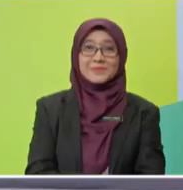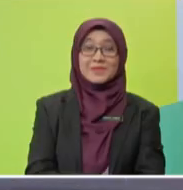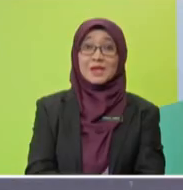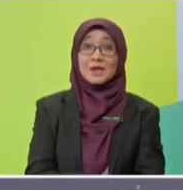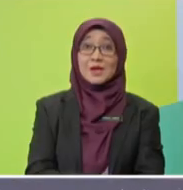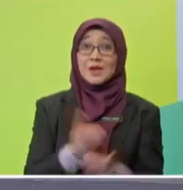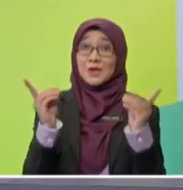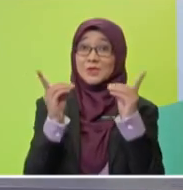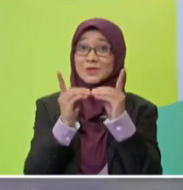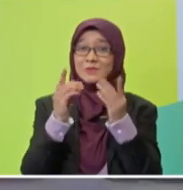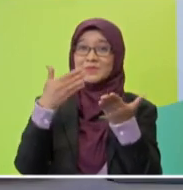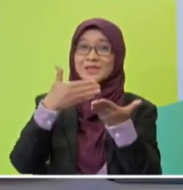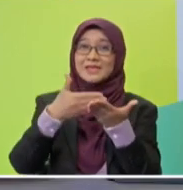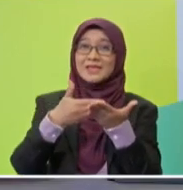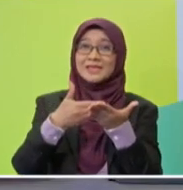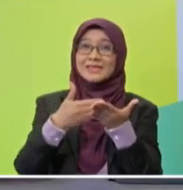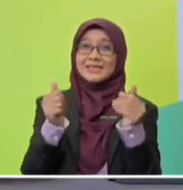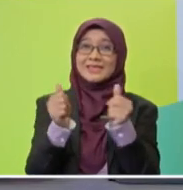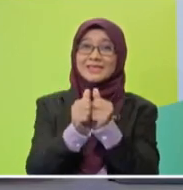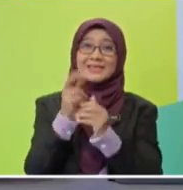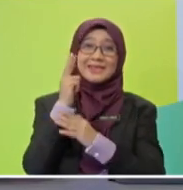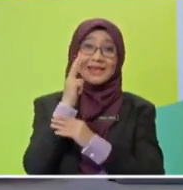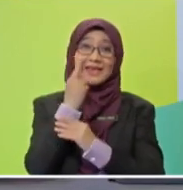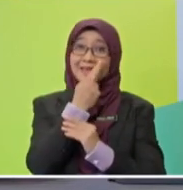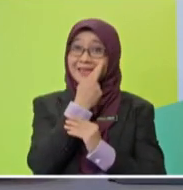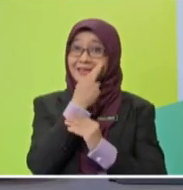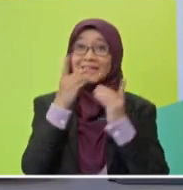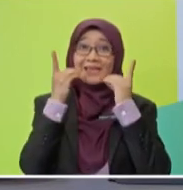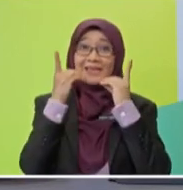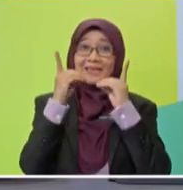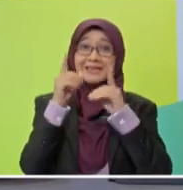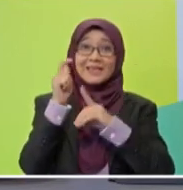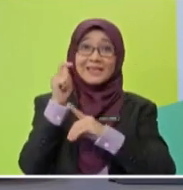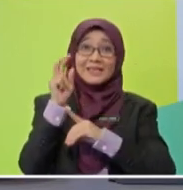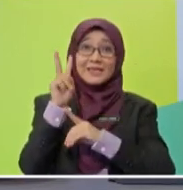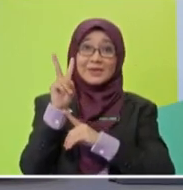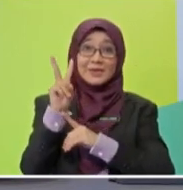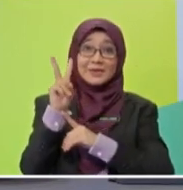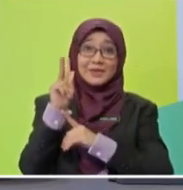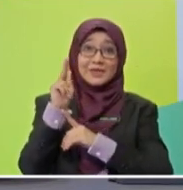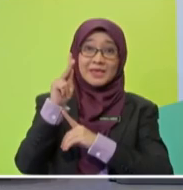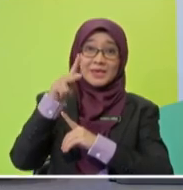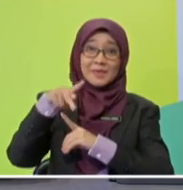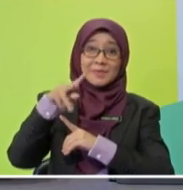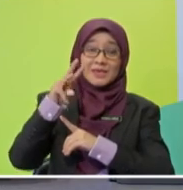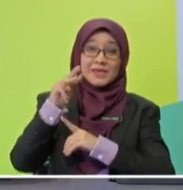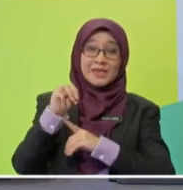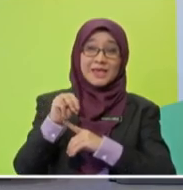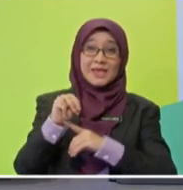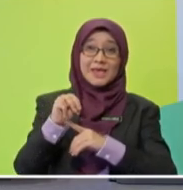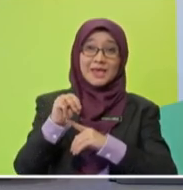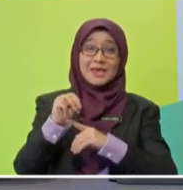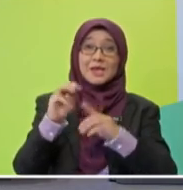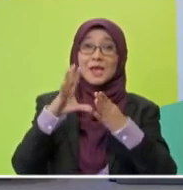Kembali lagi bersama Kak Rina dalam titik TV cpm yang pastinya ketika ini kita sedang dalam kelas matematika